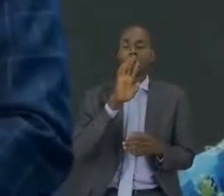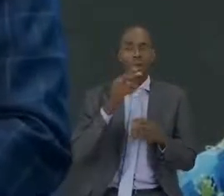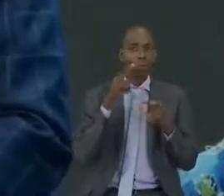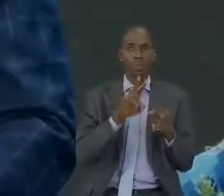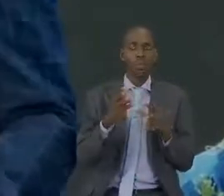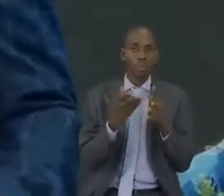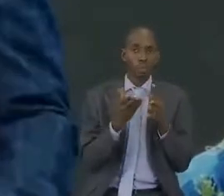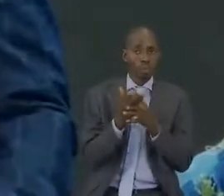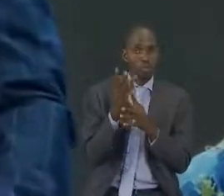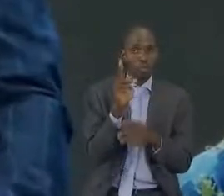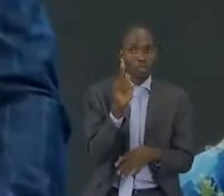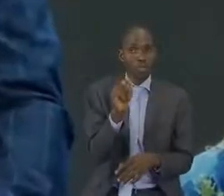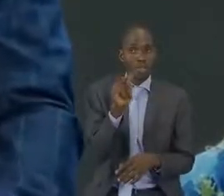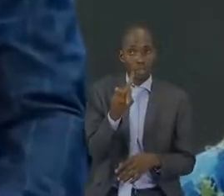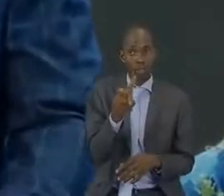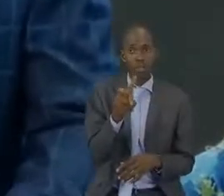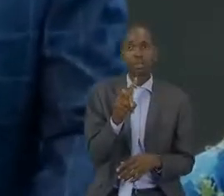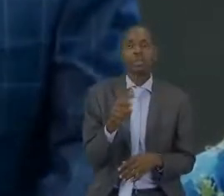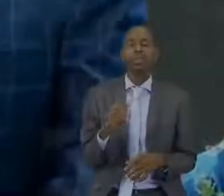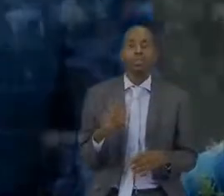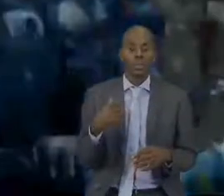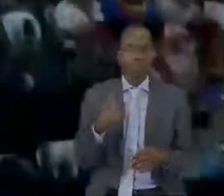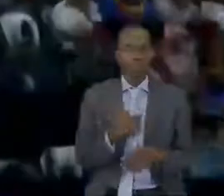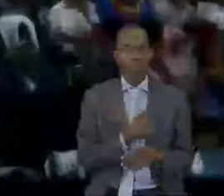Seigneur. Alors continuez